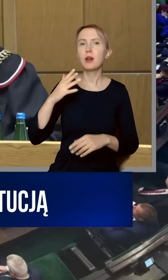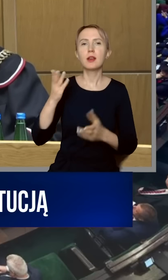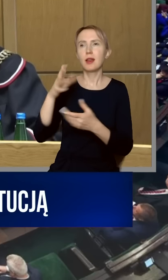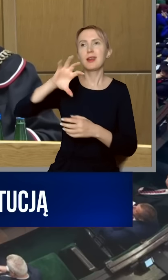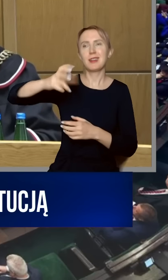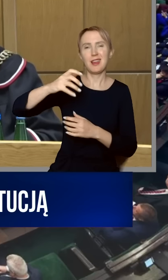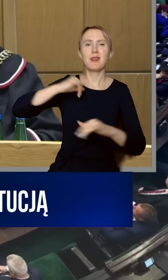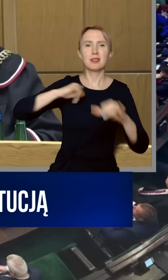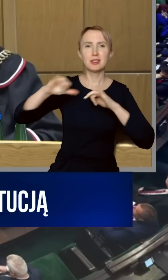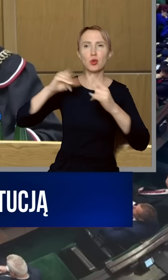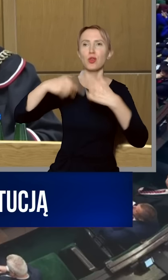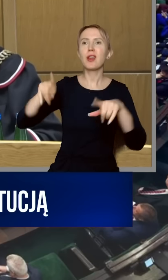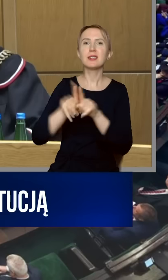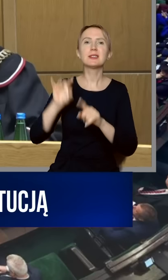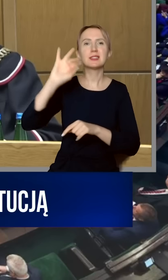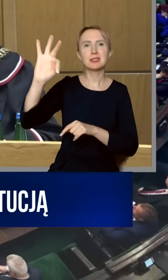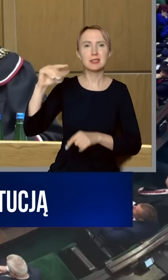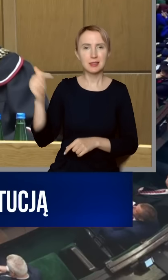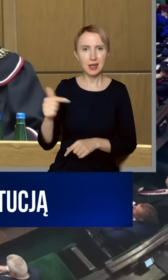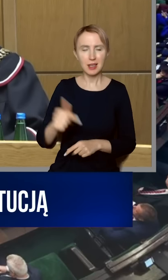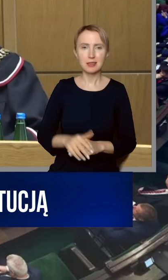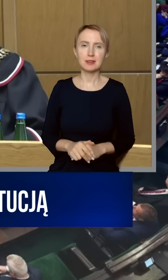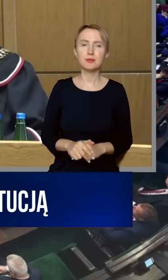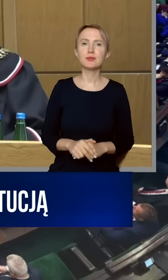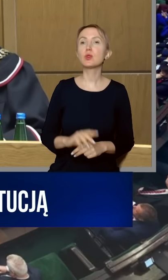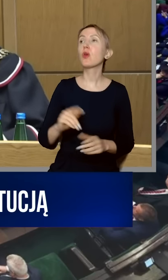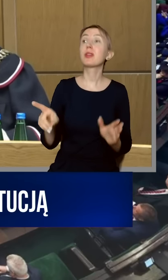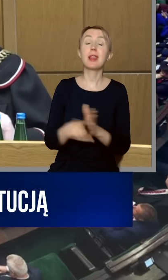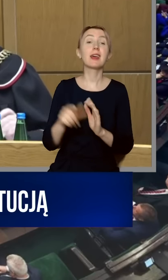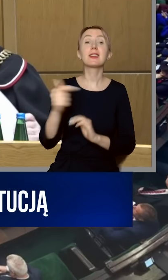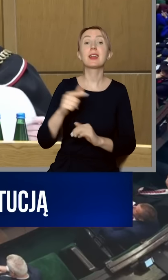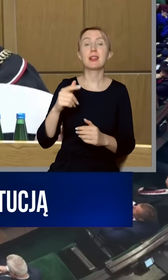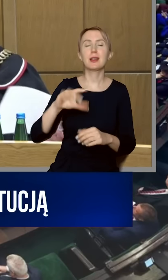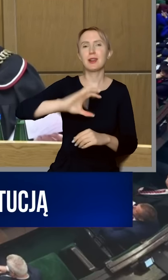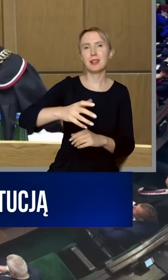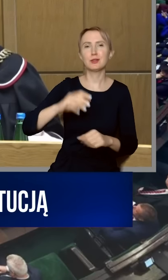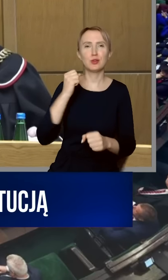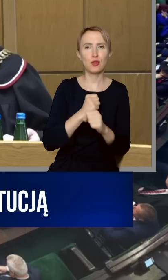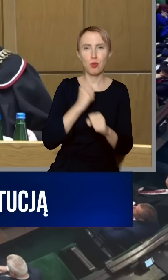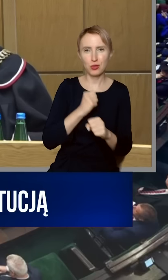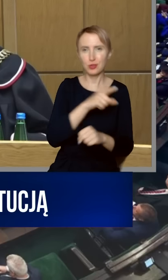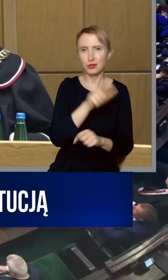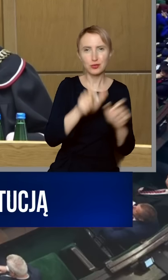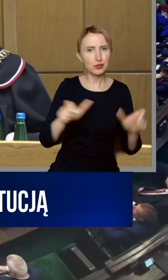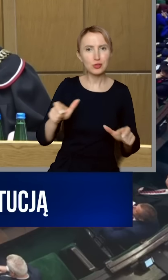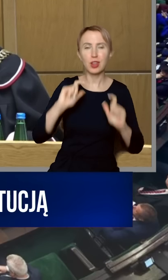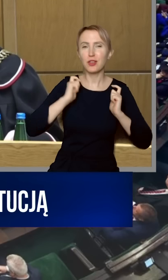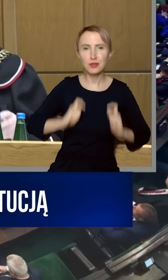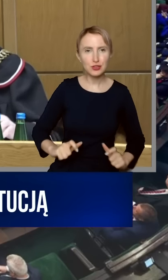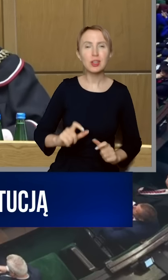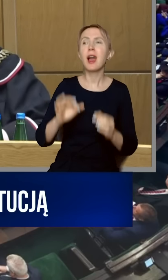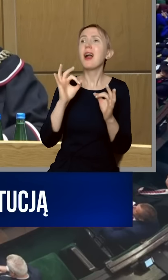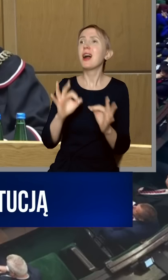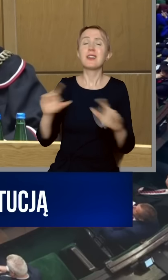do realizacji jej interesów, rzekomo w interesie klasy robotniczej czy ludu pracującego miast i wsi. No i dzisiaj jest ta